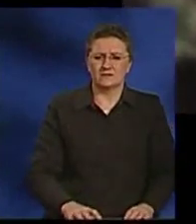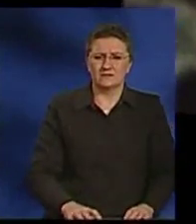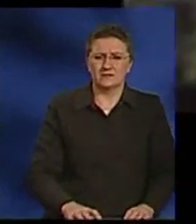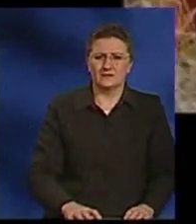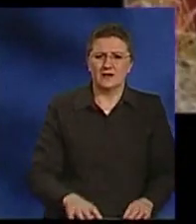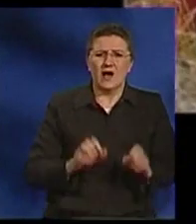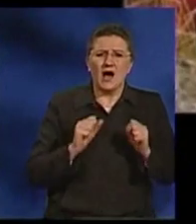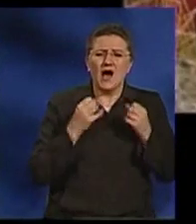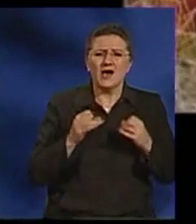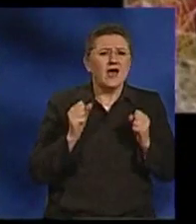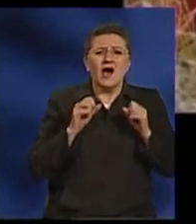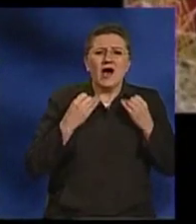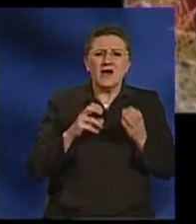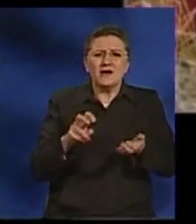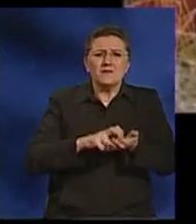Ай-я-я-я-я-я-я.